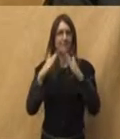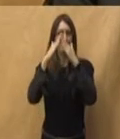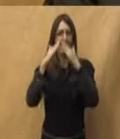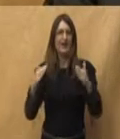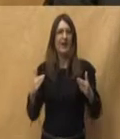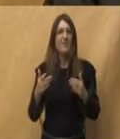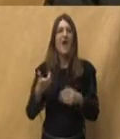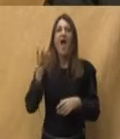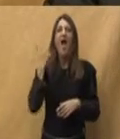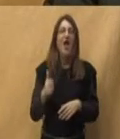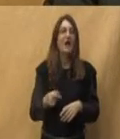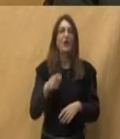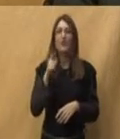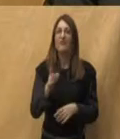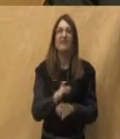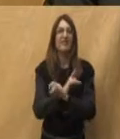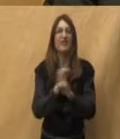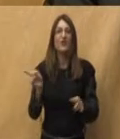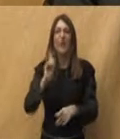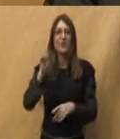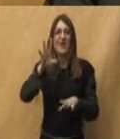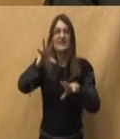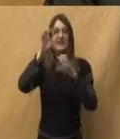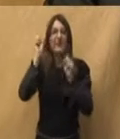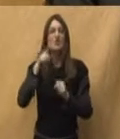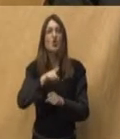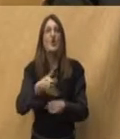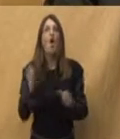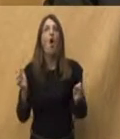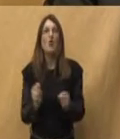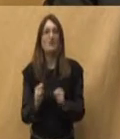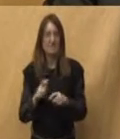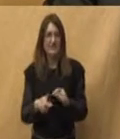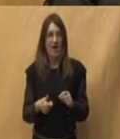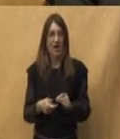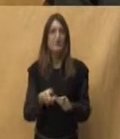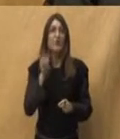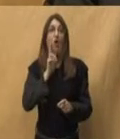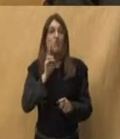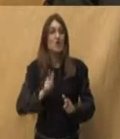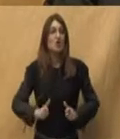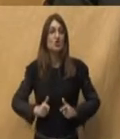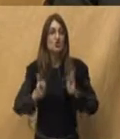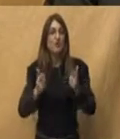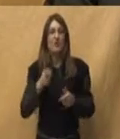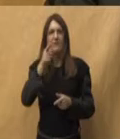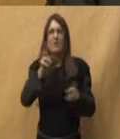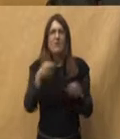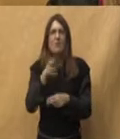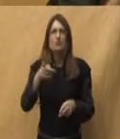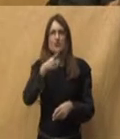Međutim, piramidu niko ne shvaća ozbiljno i niko se s njom ne služi. U običnom životu vi niste u stanju razmišljati,